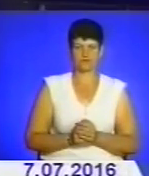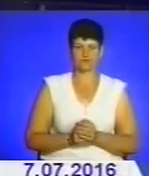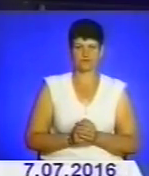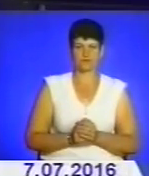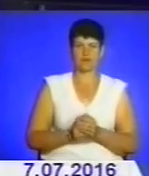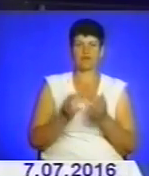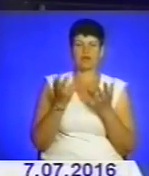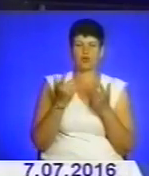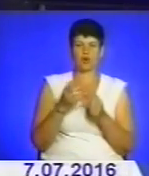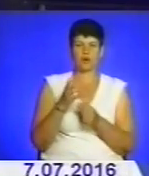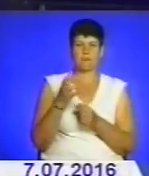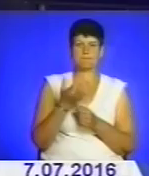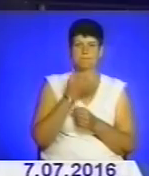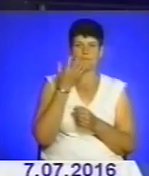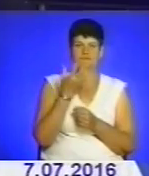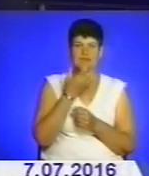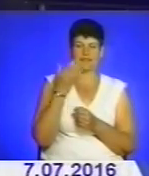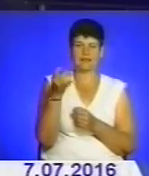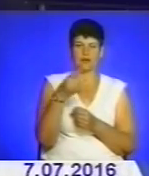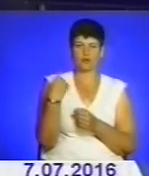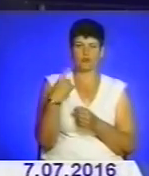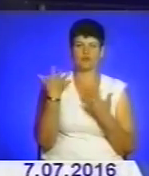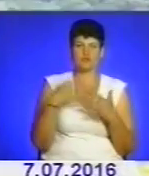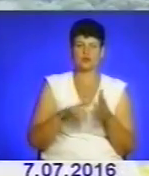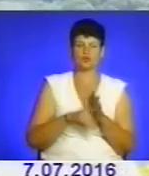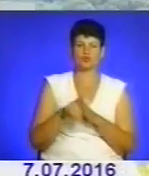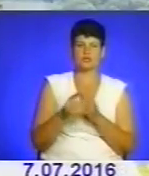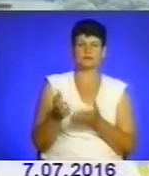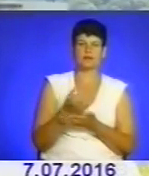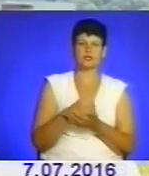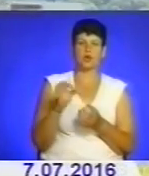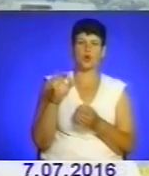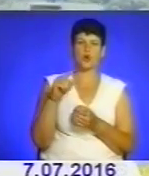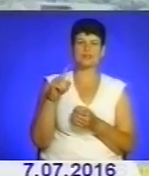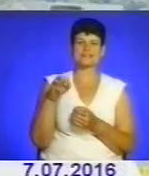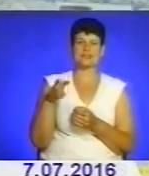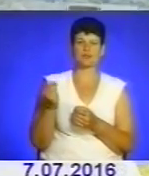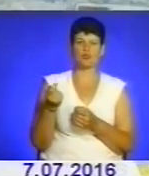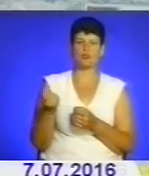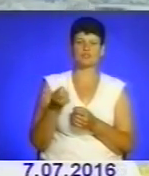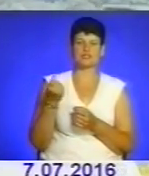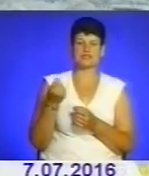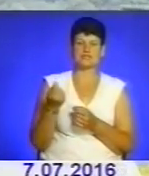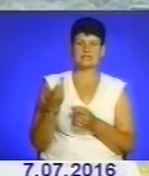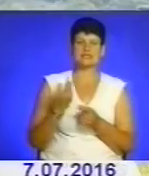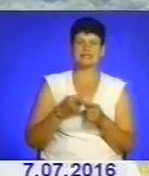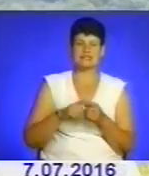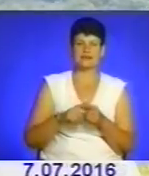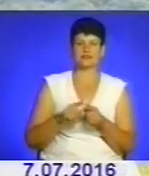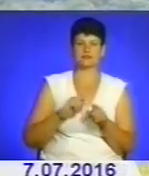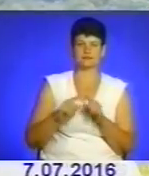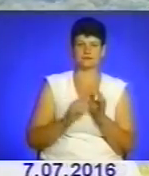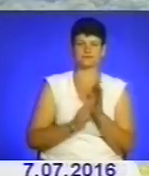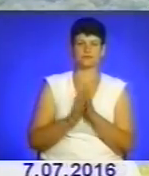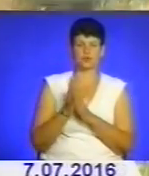І у кількох південних районах області вже розпочали збір озимої пшениці. Культура цьогоріч дозріла швидше, ніж зазвичай, тож за сприятливих умов